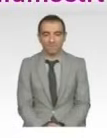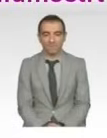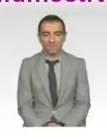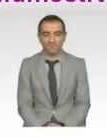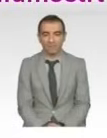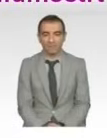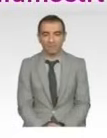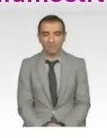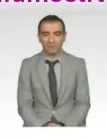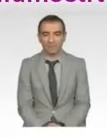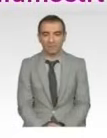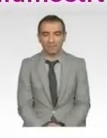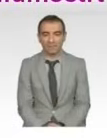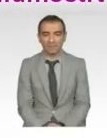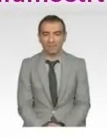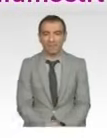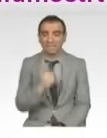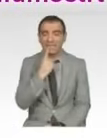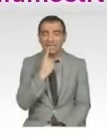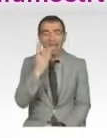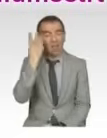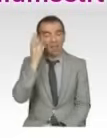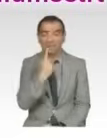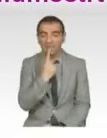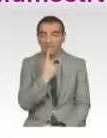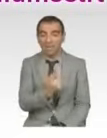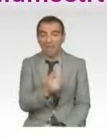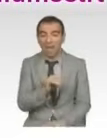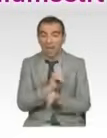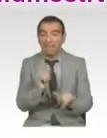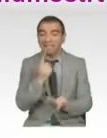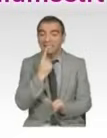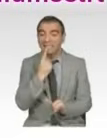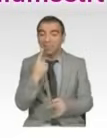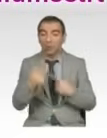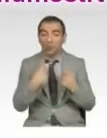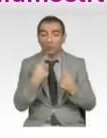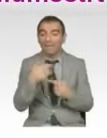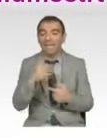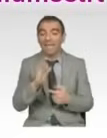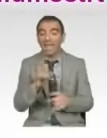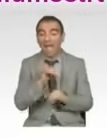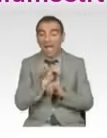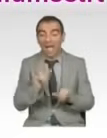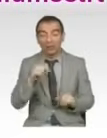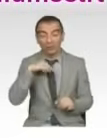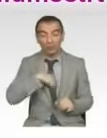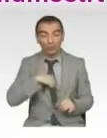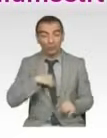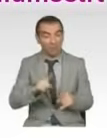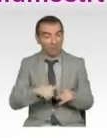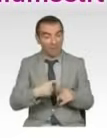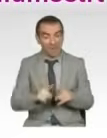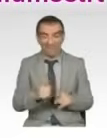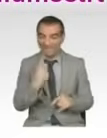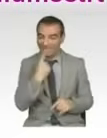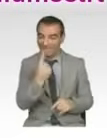Dilinden anlamazsın dediler. Aynı dil konuşanlar değil, aynı duygu paylaşanlar anlaşır